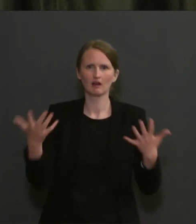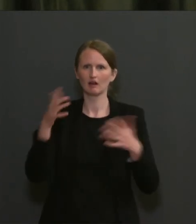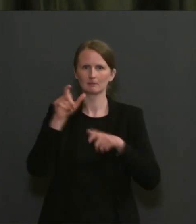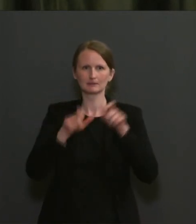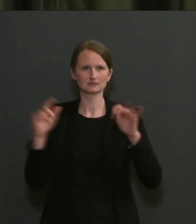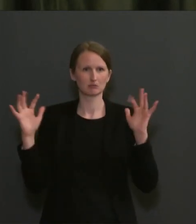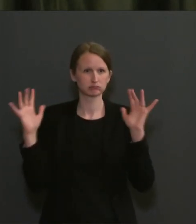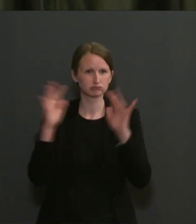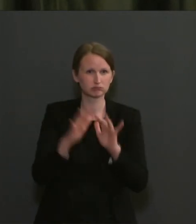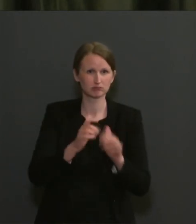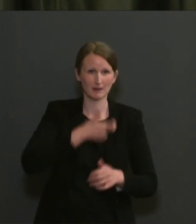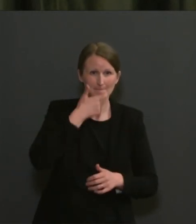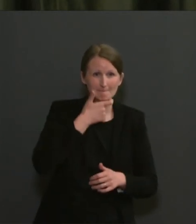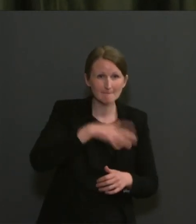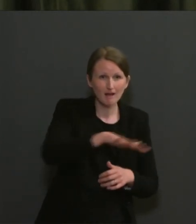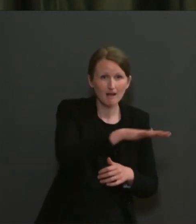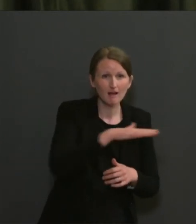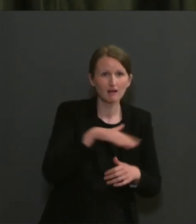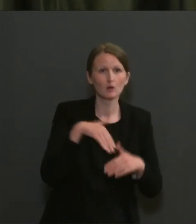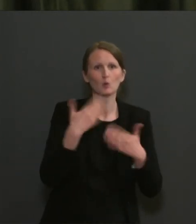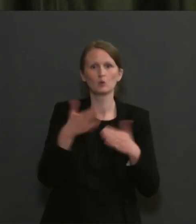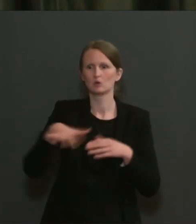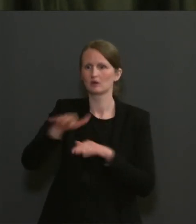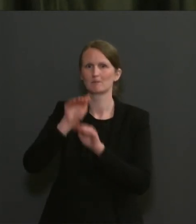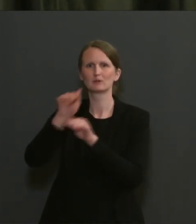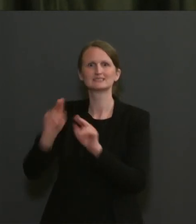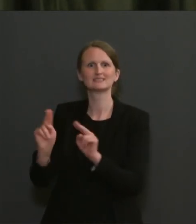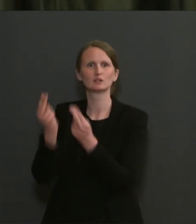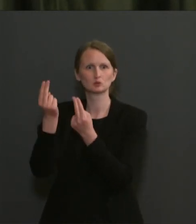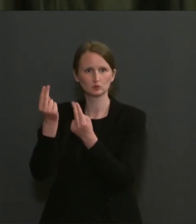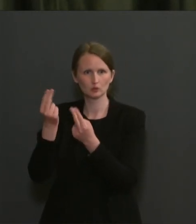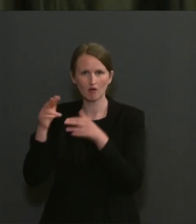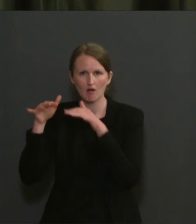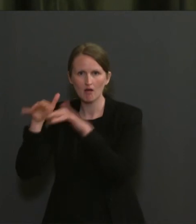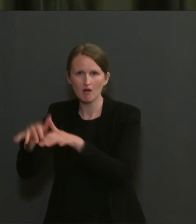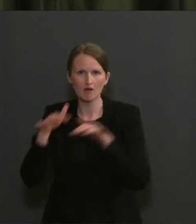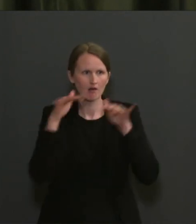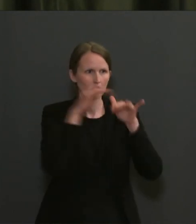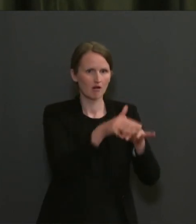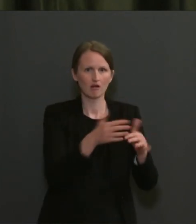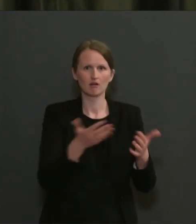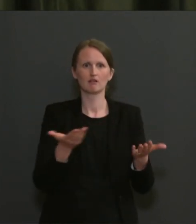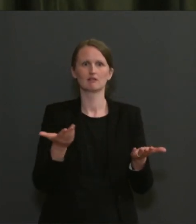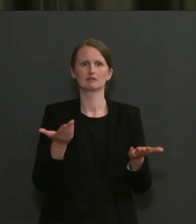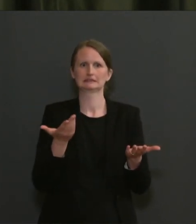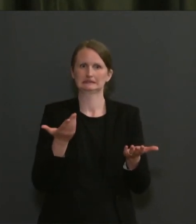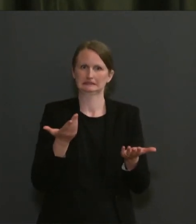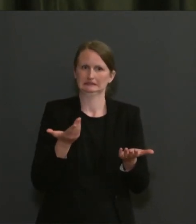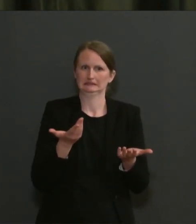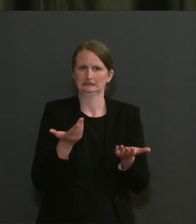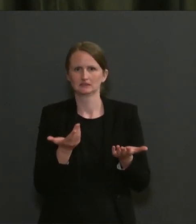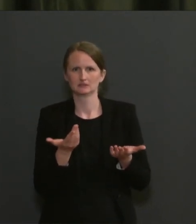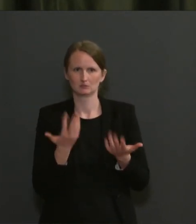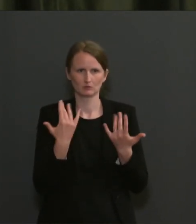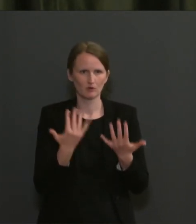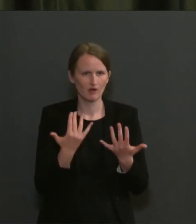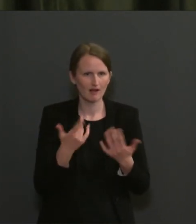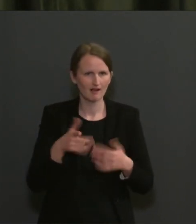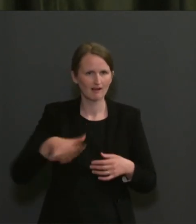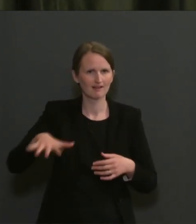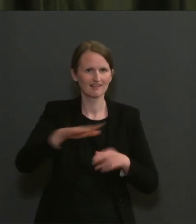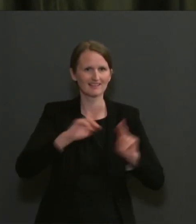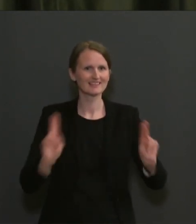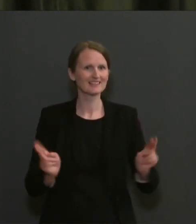naturelles. C'est un petit peu le revers de la médaille, puisque par conséquent, certains de ces endroits, même des réserves naturelles assez grandes,